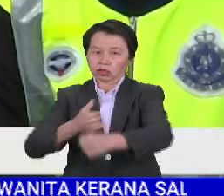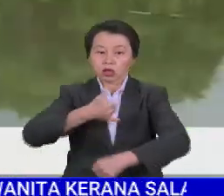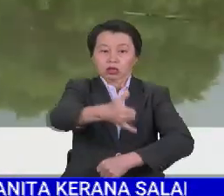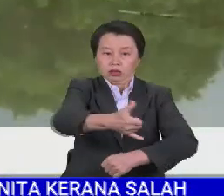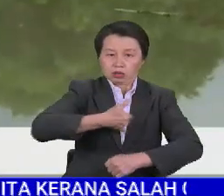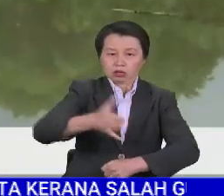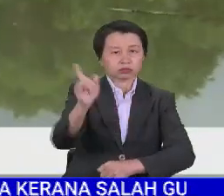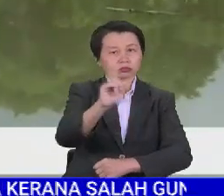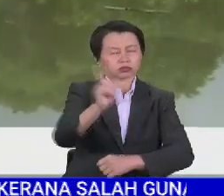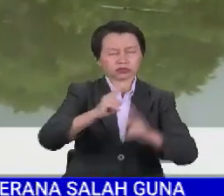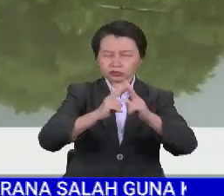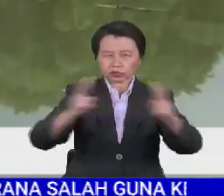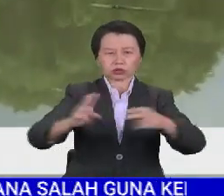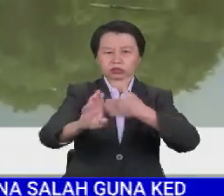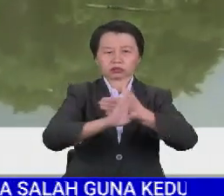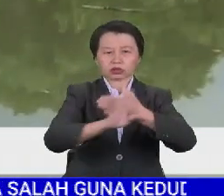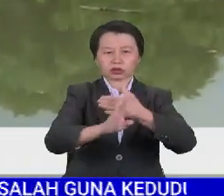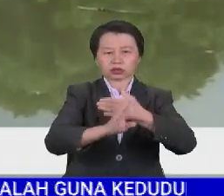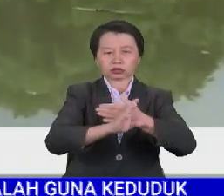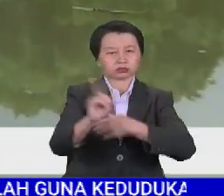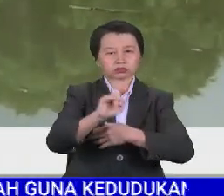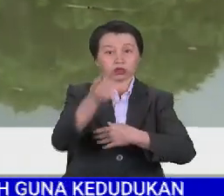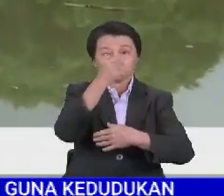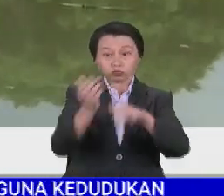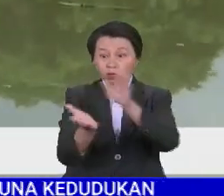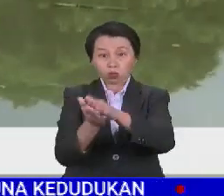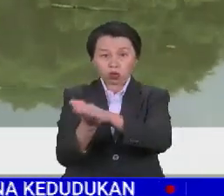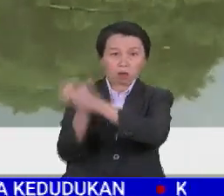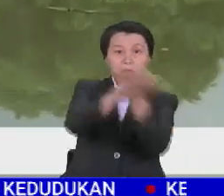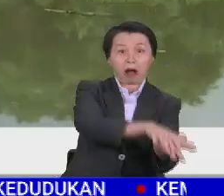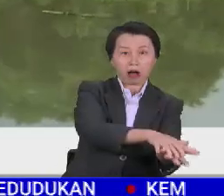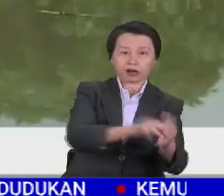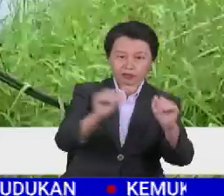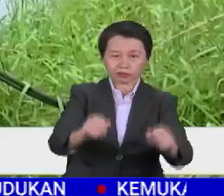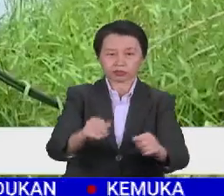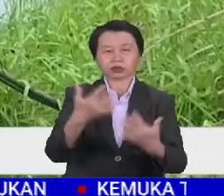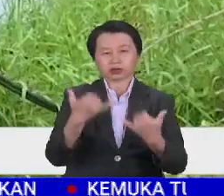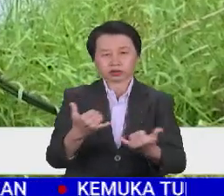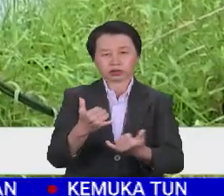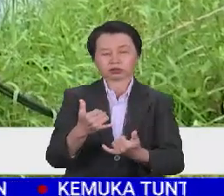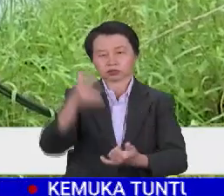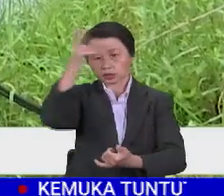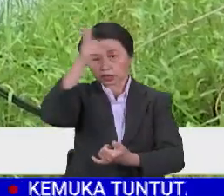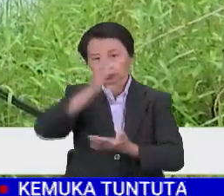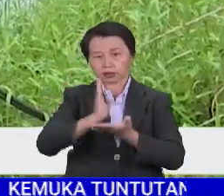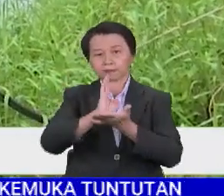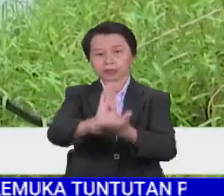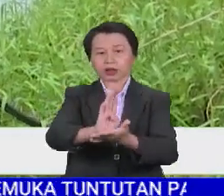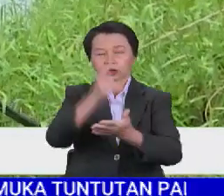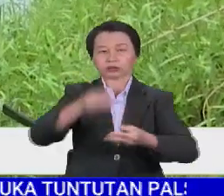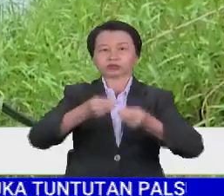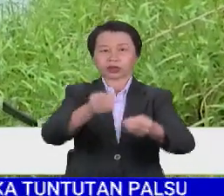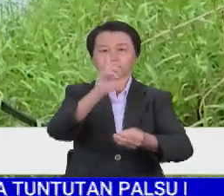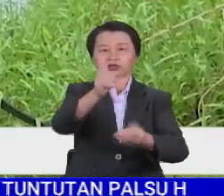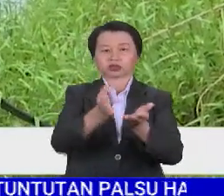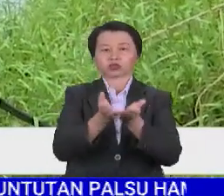alitnya ini sangat berbahaya sekali sementara ini barangkali boleh kita kerajaan bule bantu untuk bagikan satu